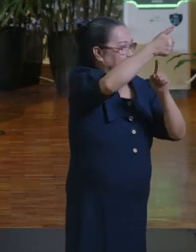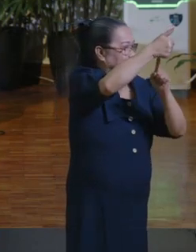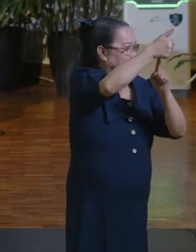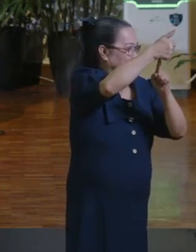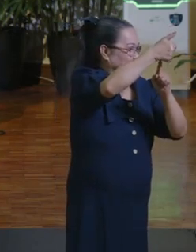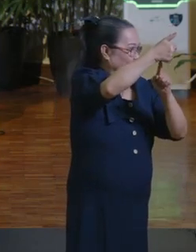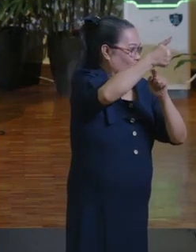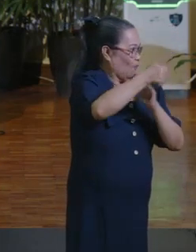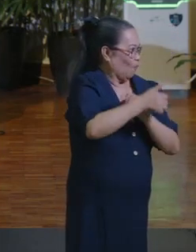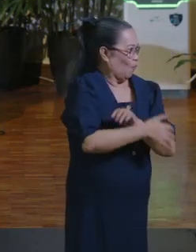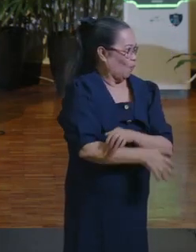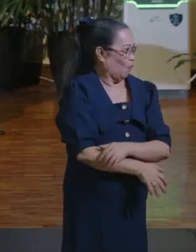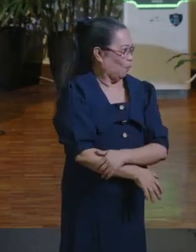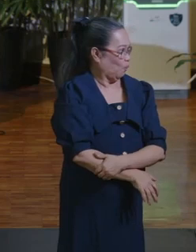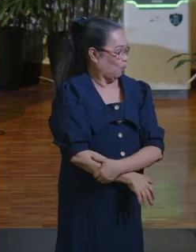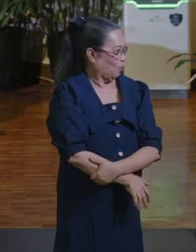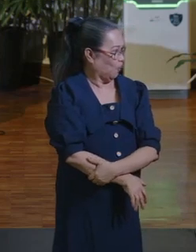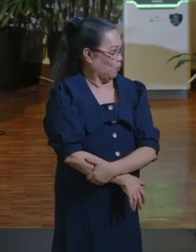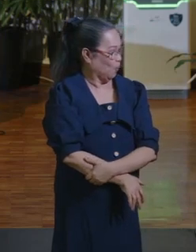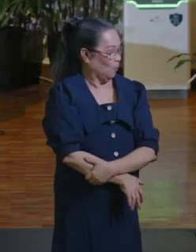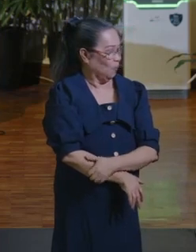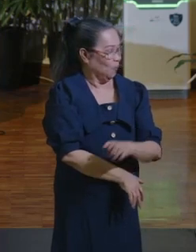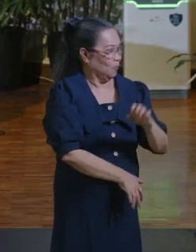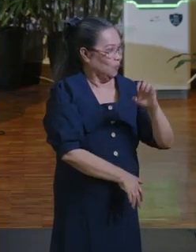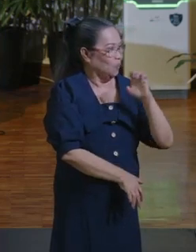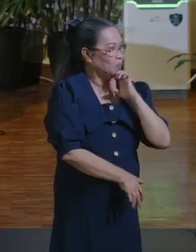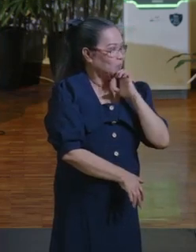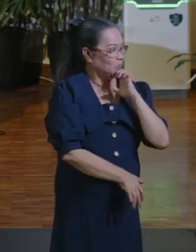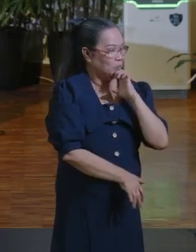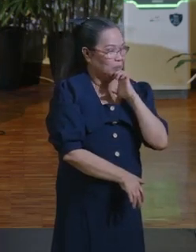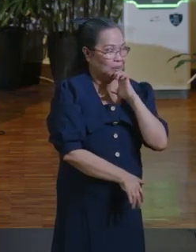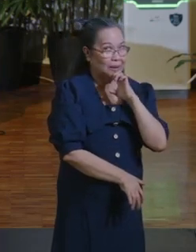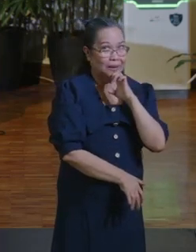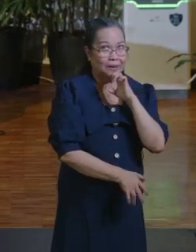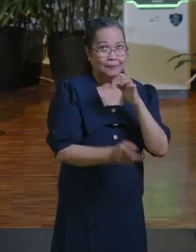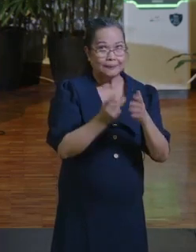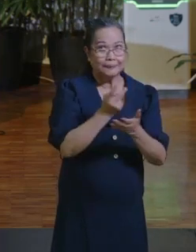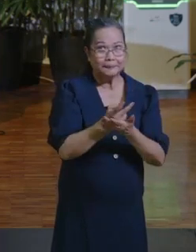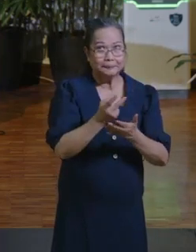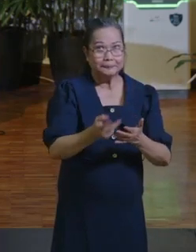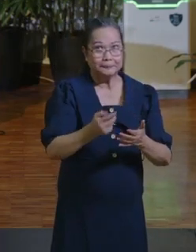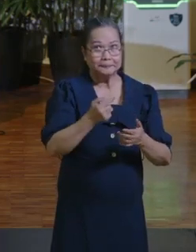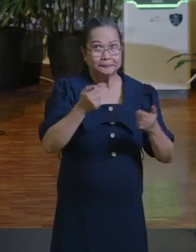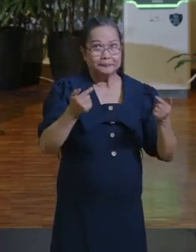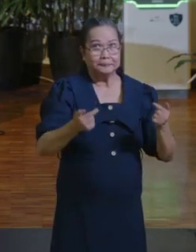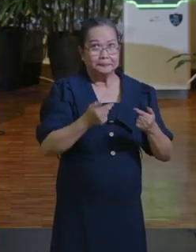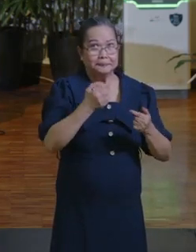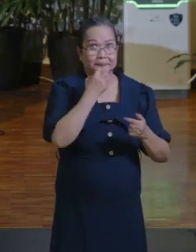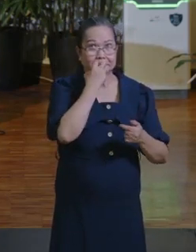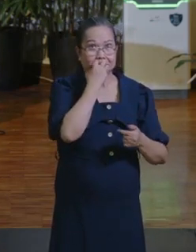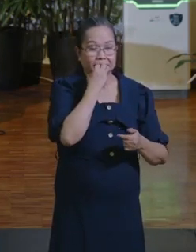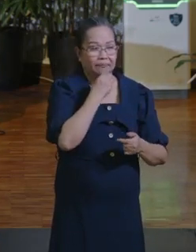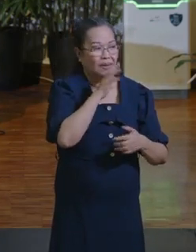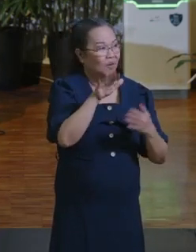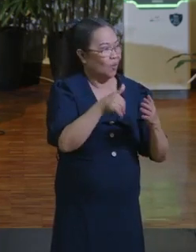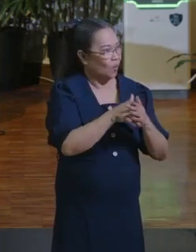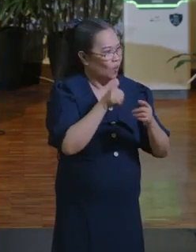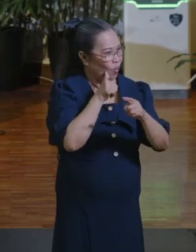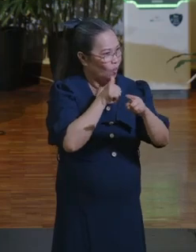Nagkaroon daw, magmula nung mahulog si Eva, at nagkaroon tayo ng bahid ng kasalanan, lahat ng babae